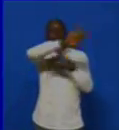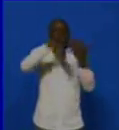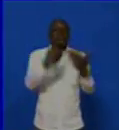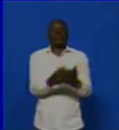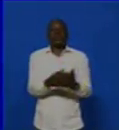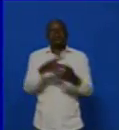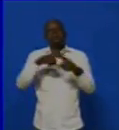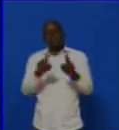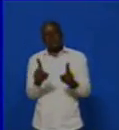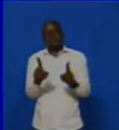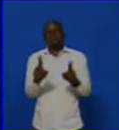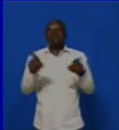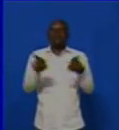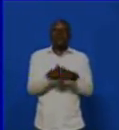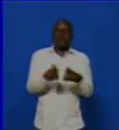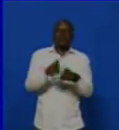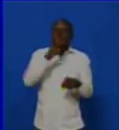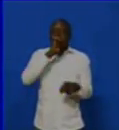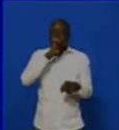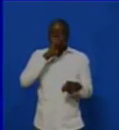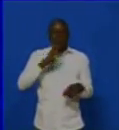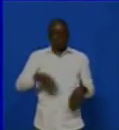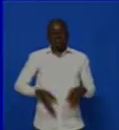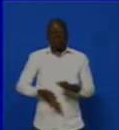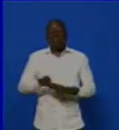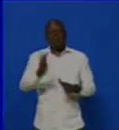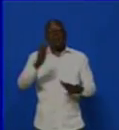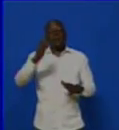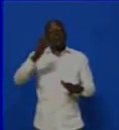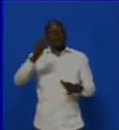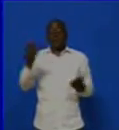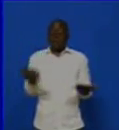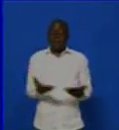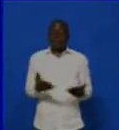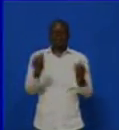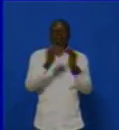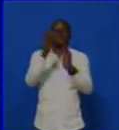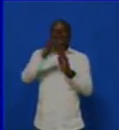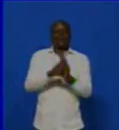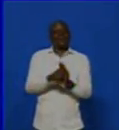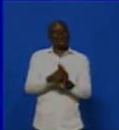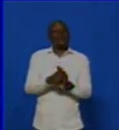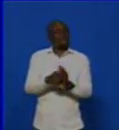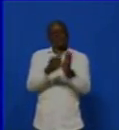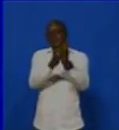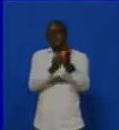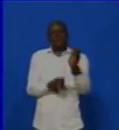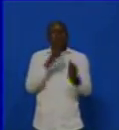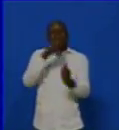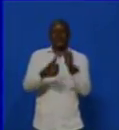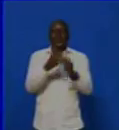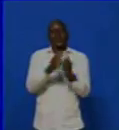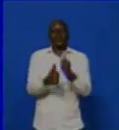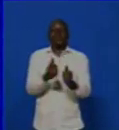bon, comme ça, l'eau circule, et je pense que là également, il y a vraiment moins d'inquiétude pour ce qui concerne les bas-fonds